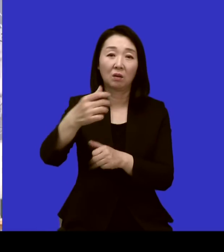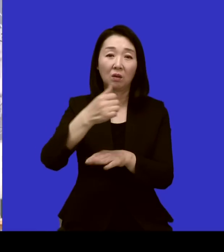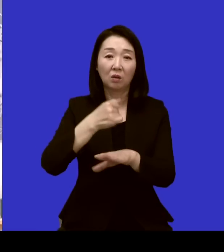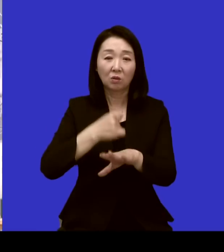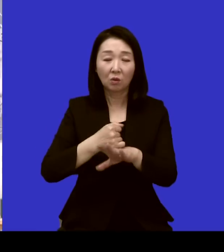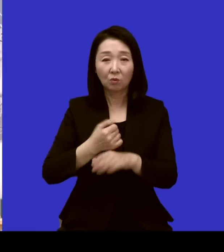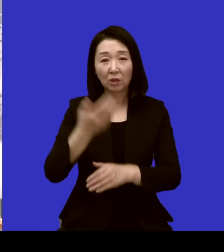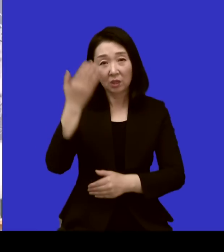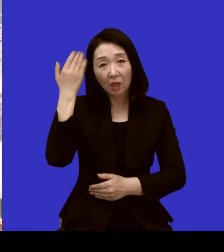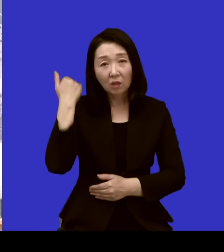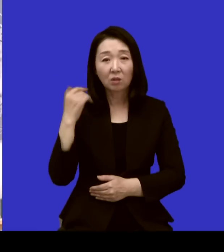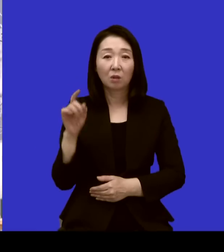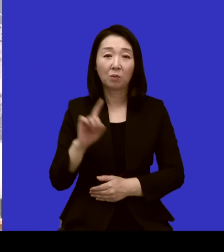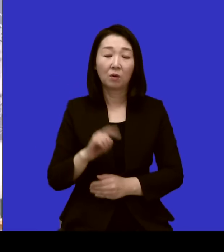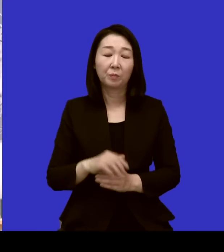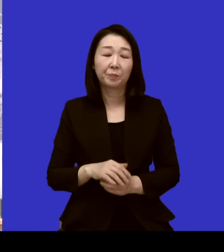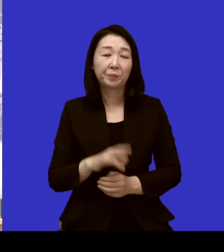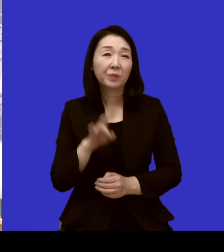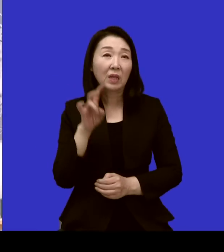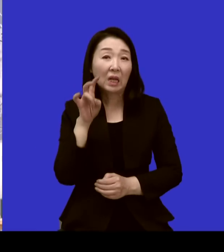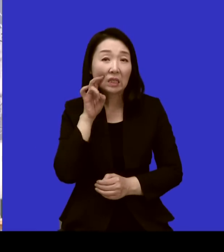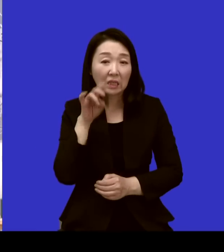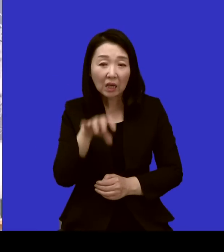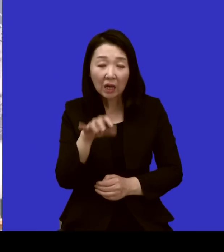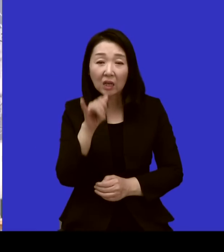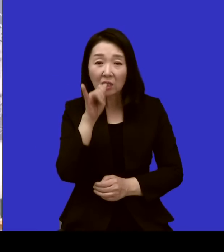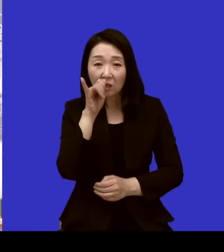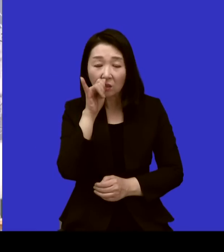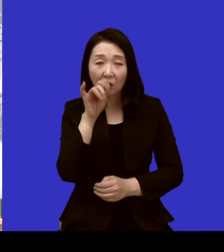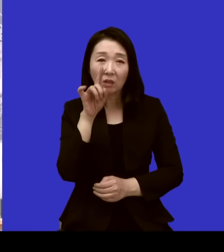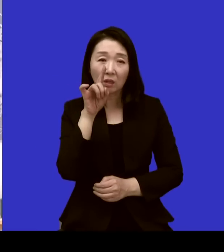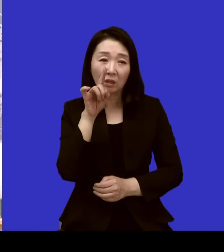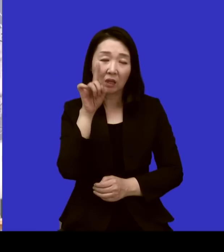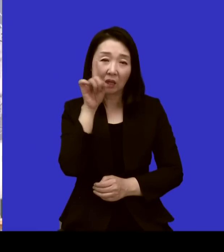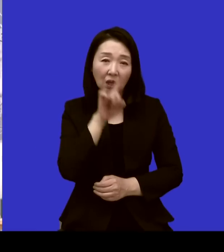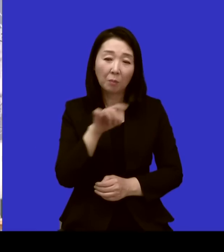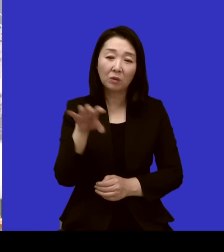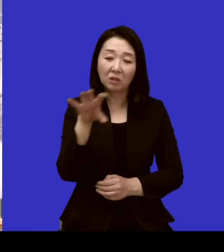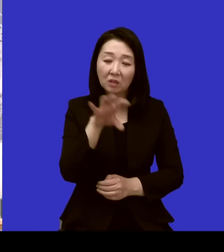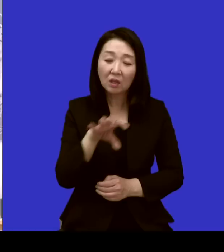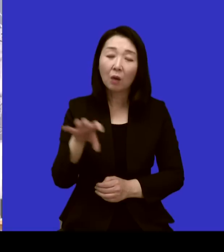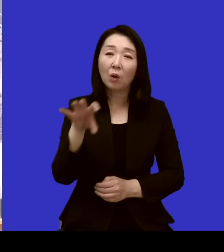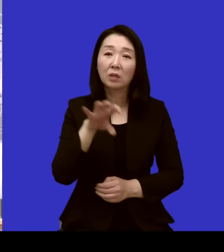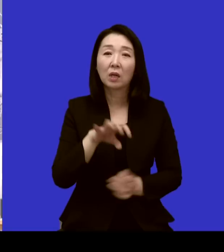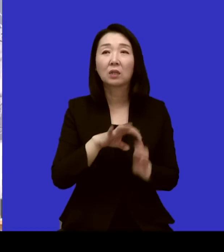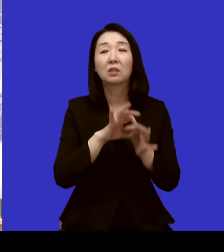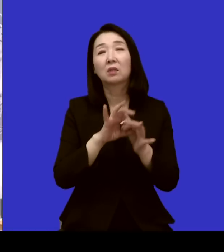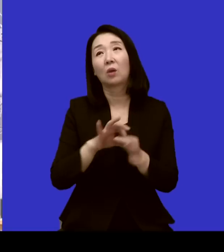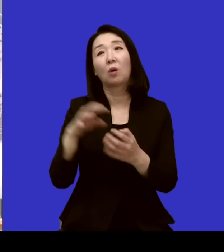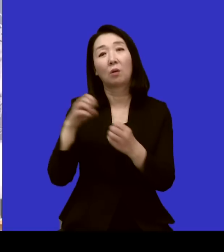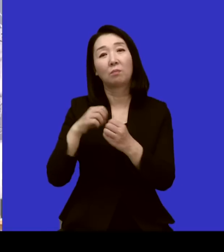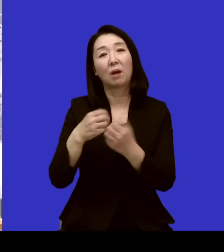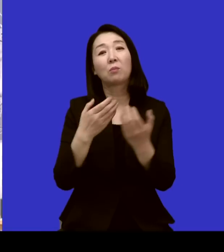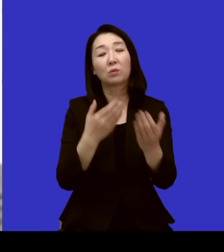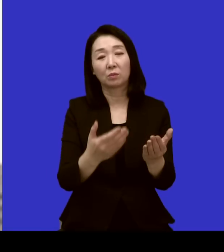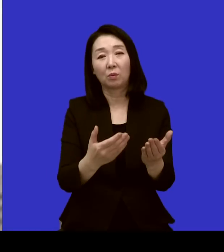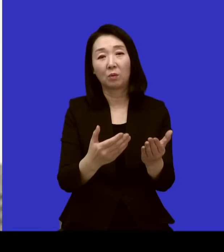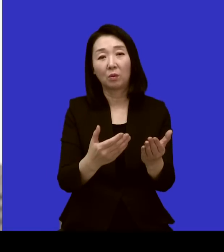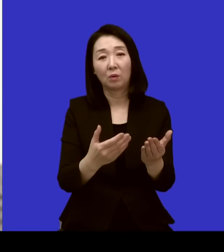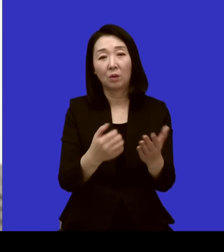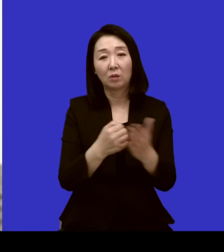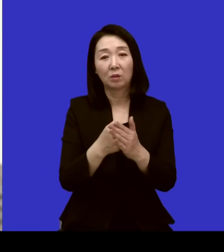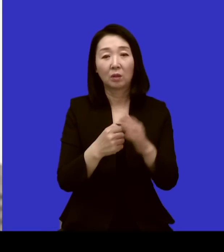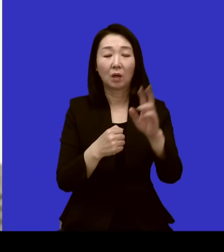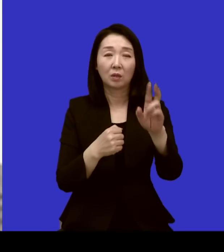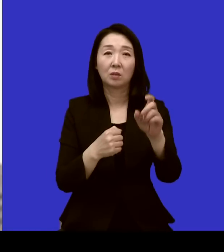우리가 예전에 이제 사창가나 집창촌에서 맞아요, 있었던 맞아요. 그 악순환이 아직도. 이 10대 아이들에게 그대로 되물림되고 있다는 게